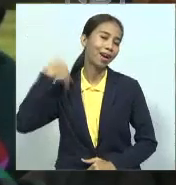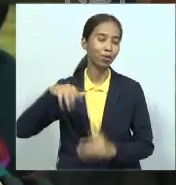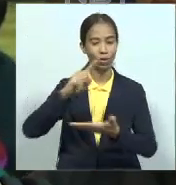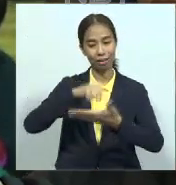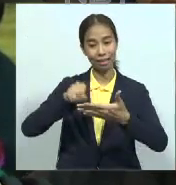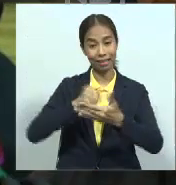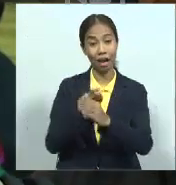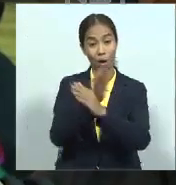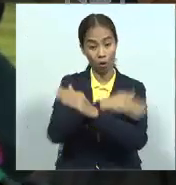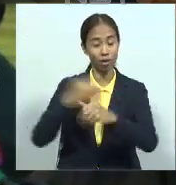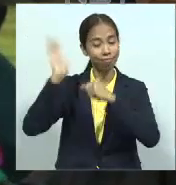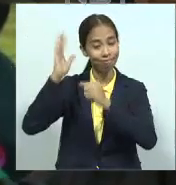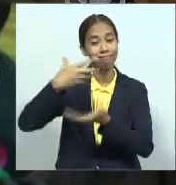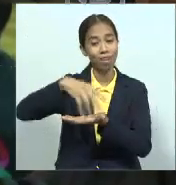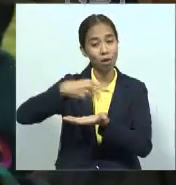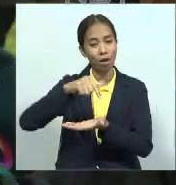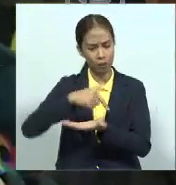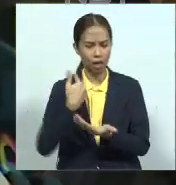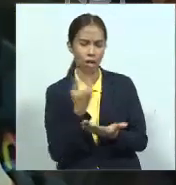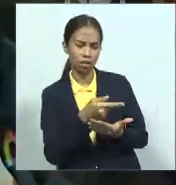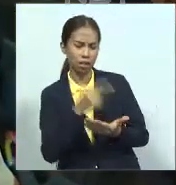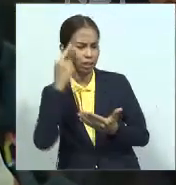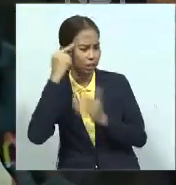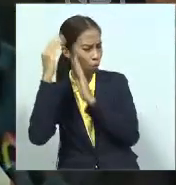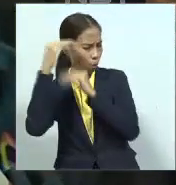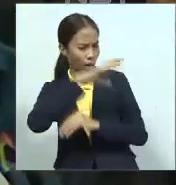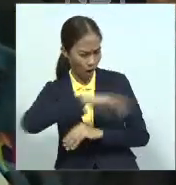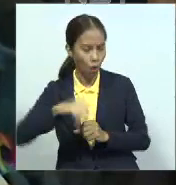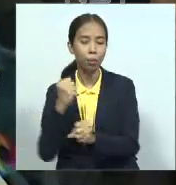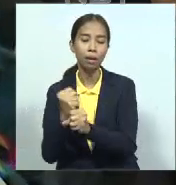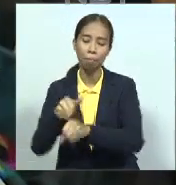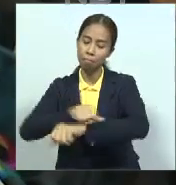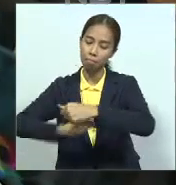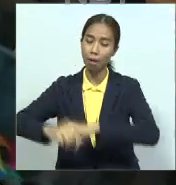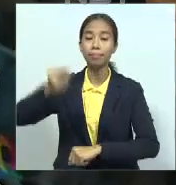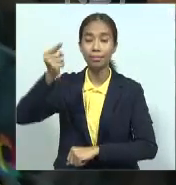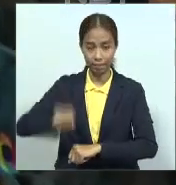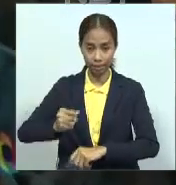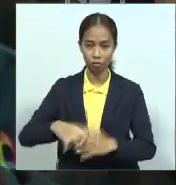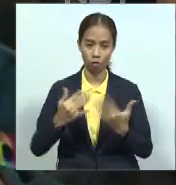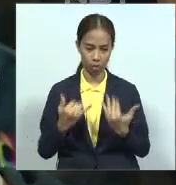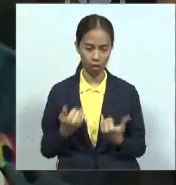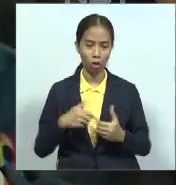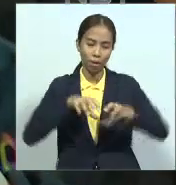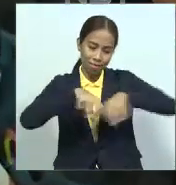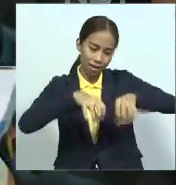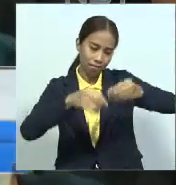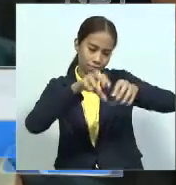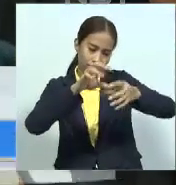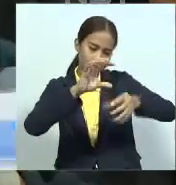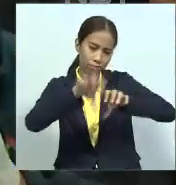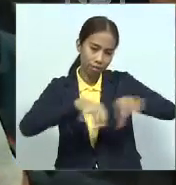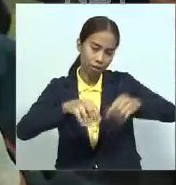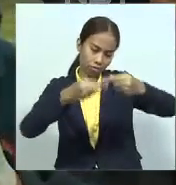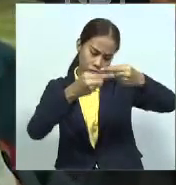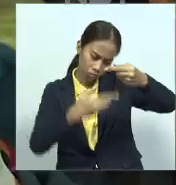ตั้งจะได้นำไปสู่การปฏิบัติอย่างแท้จริงซึ่งตอนนี้เราก็ต้องมาเลือกลำดับแล้วที่สำคัญครับเราก็ต้